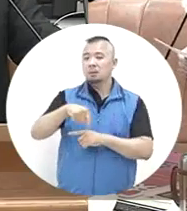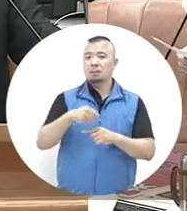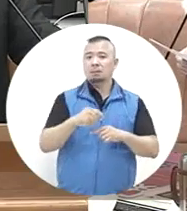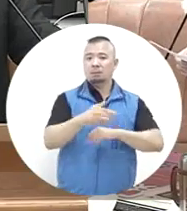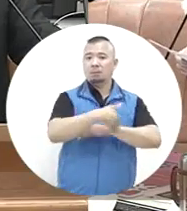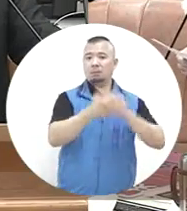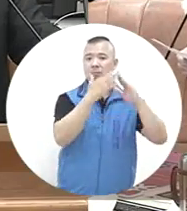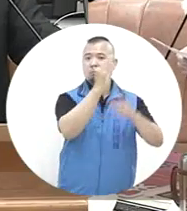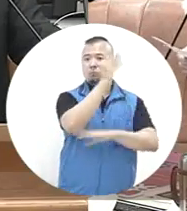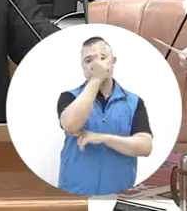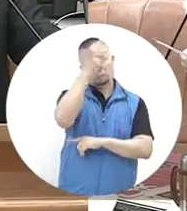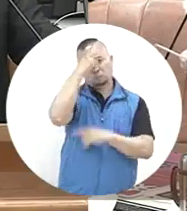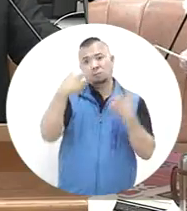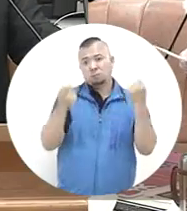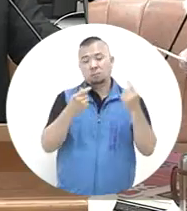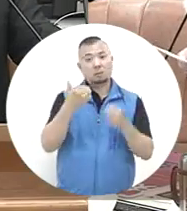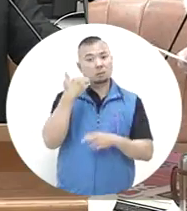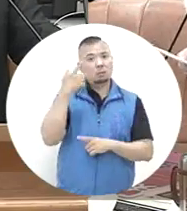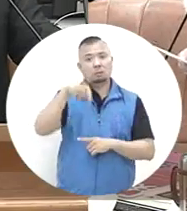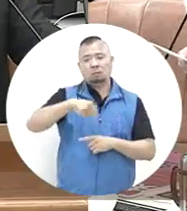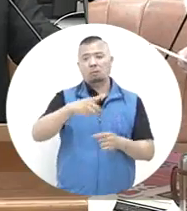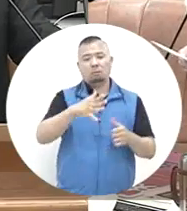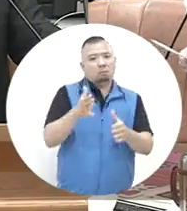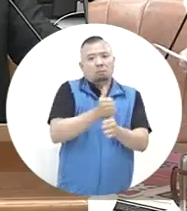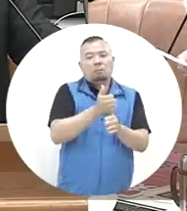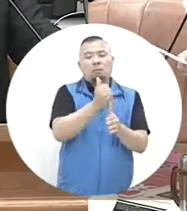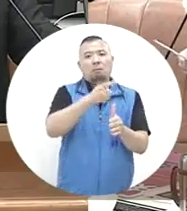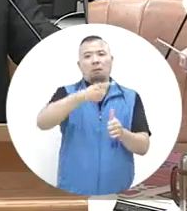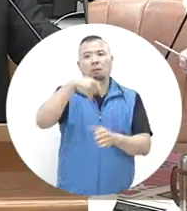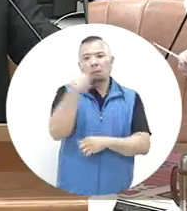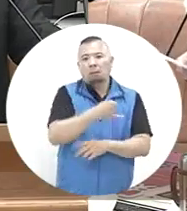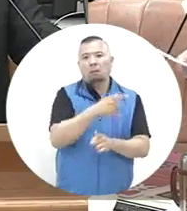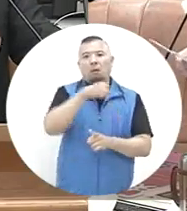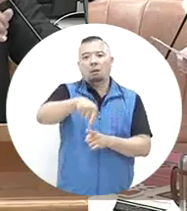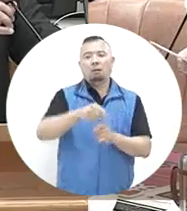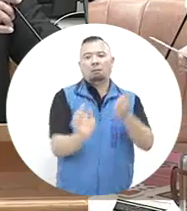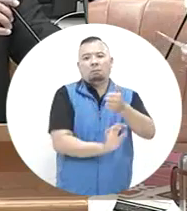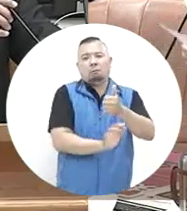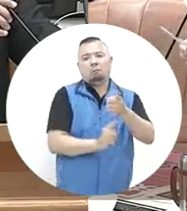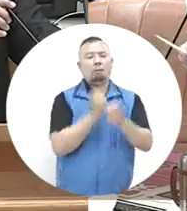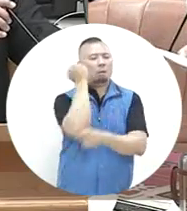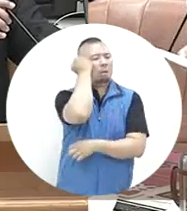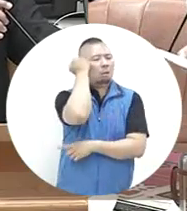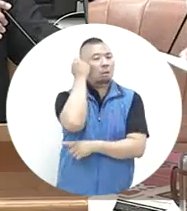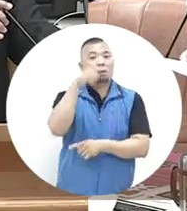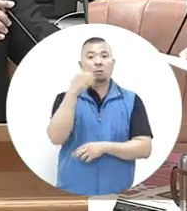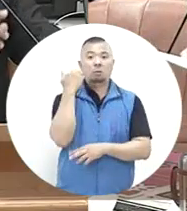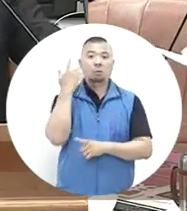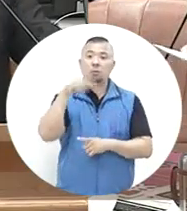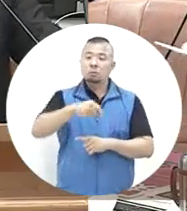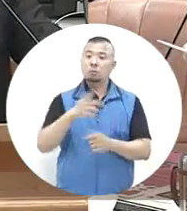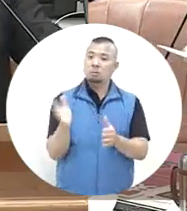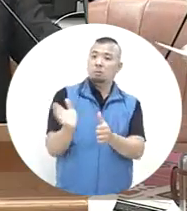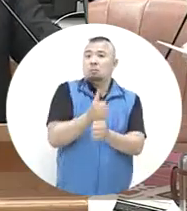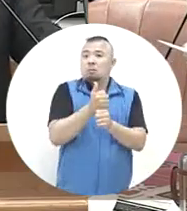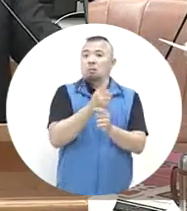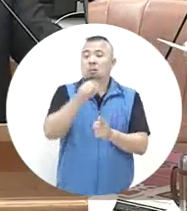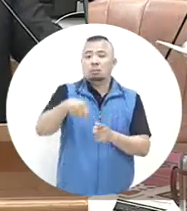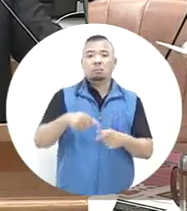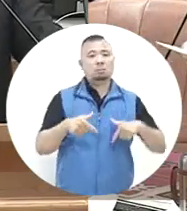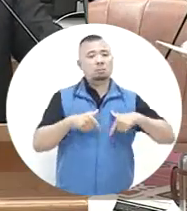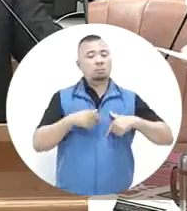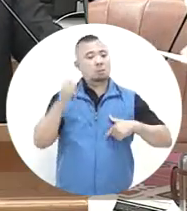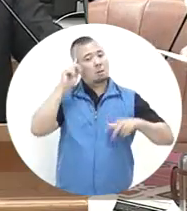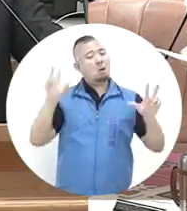是呢，将帅无能累死三军，如果将帅无心的话，这才是更累死三军。市长，你有没有心呢？新北市三